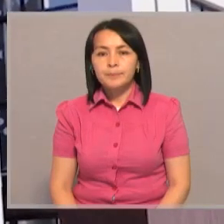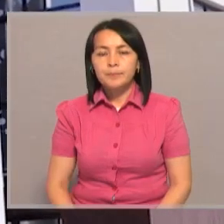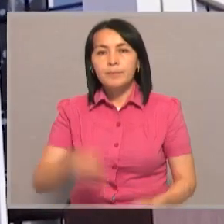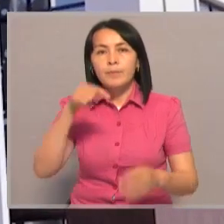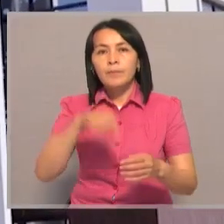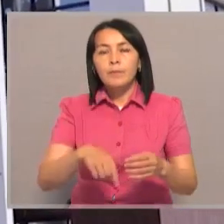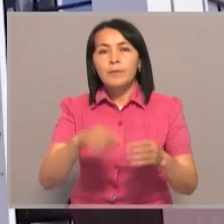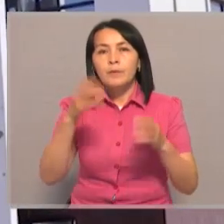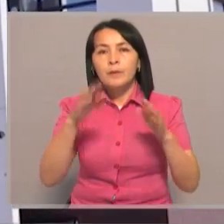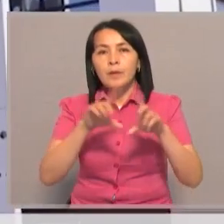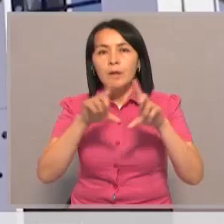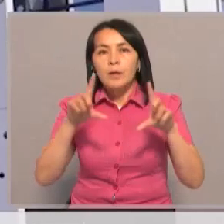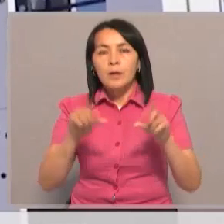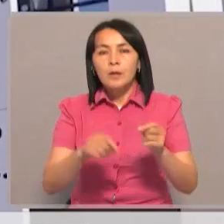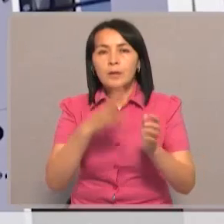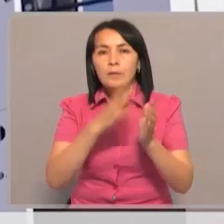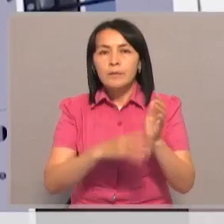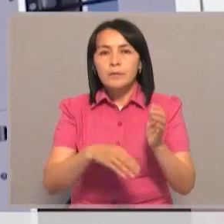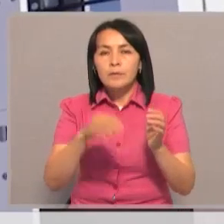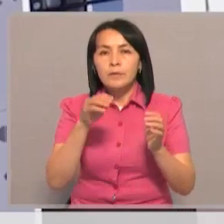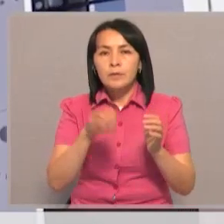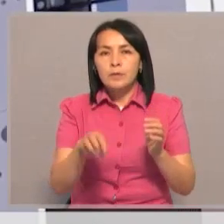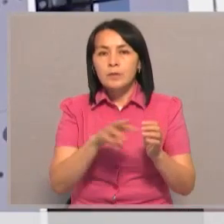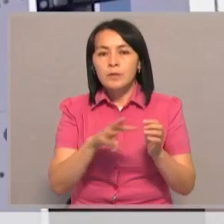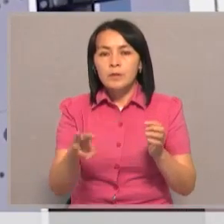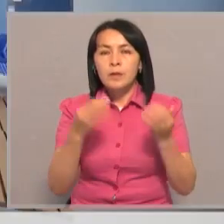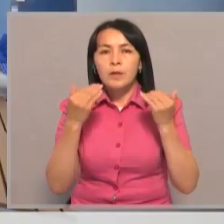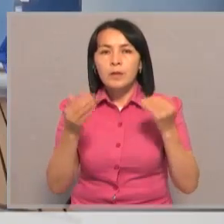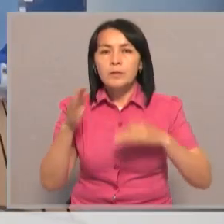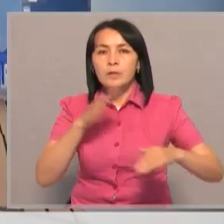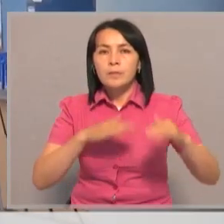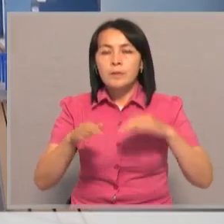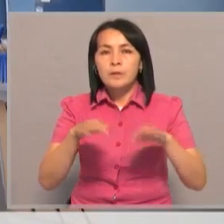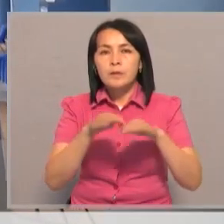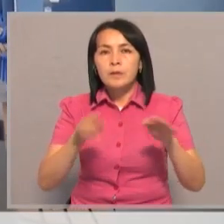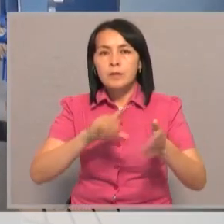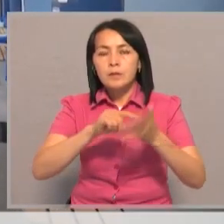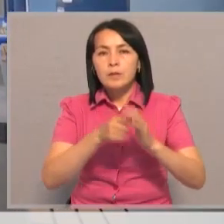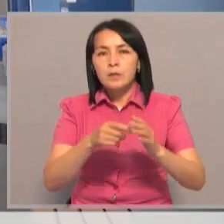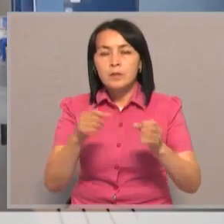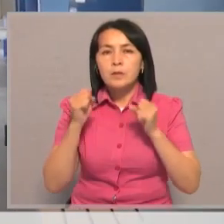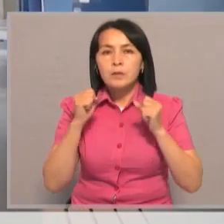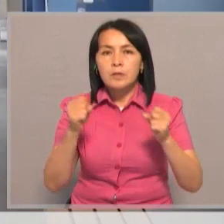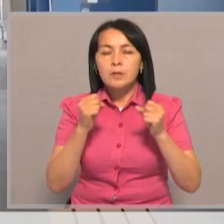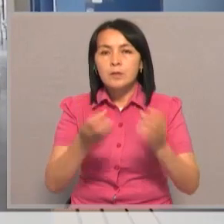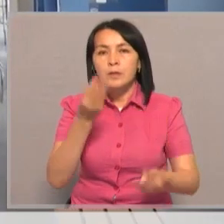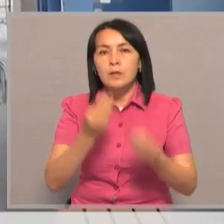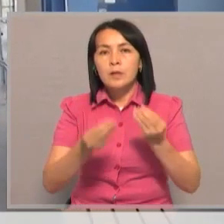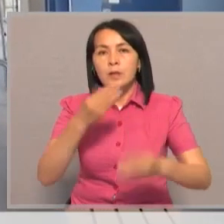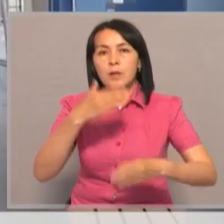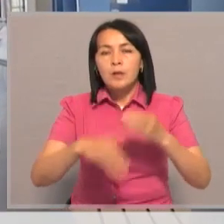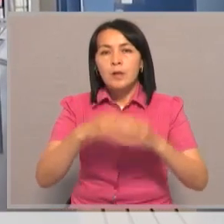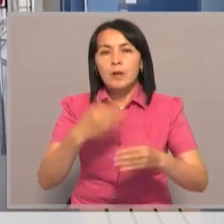Внутри 3-этажного здания площадью 900 тысяч квадратных метров расположен бассейн для школьников, зал боевых искусств, зал игр в настольный